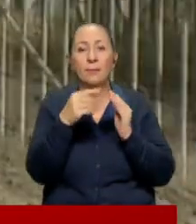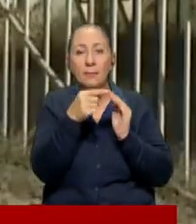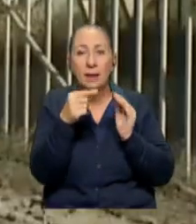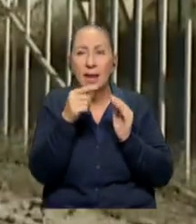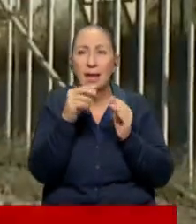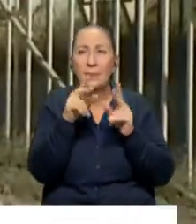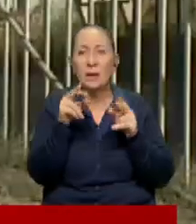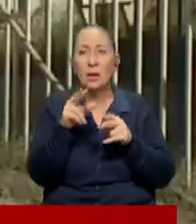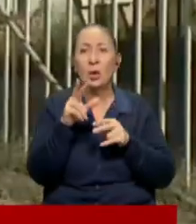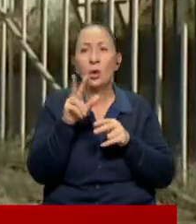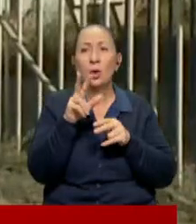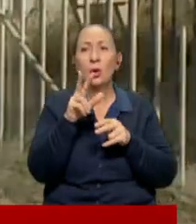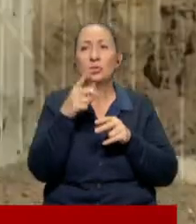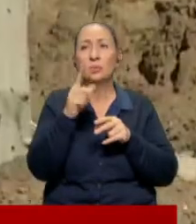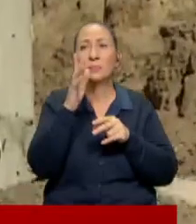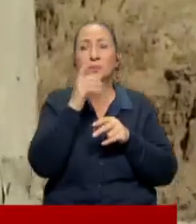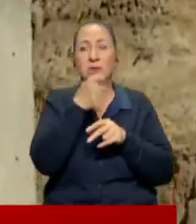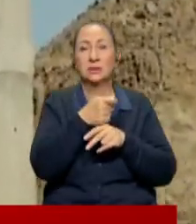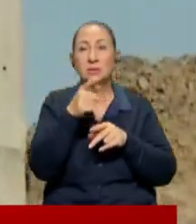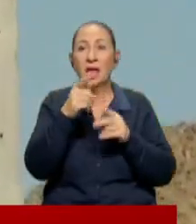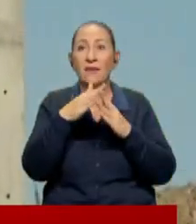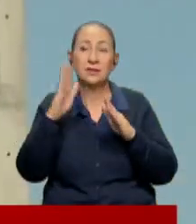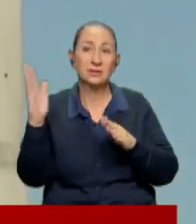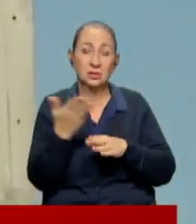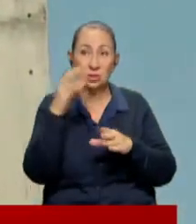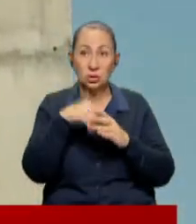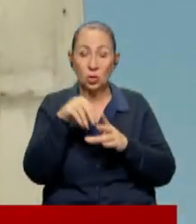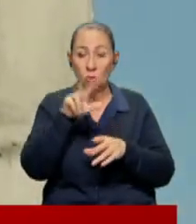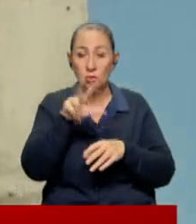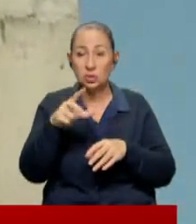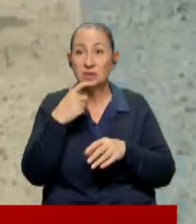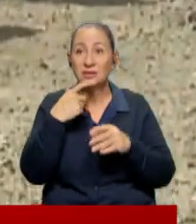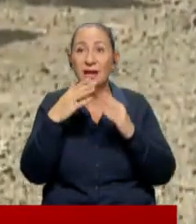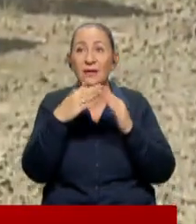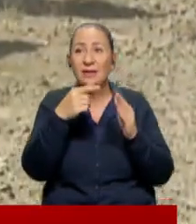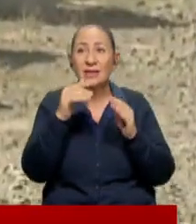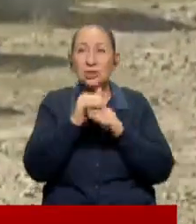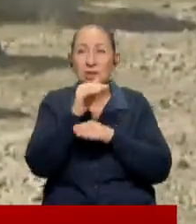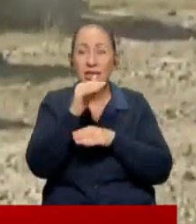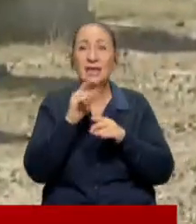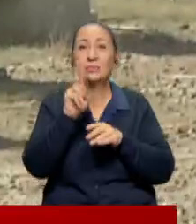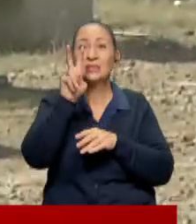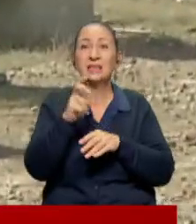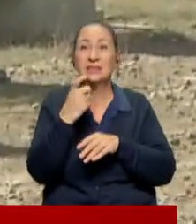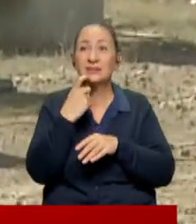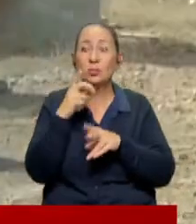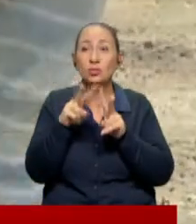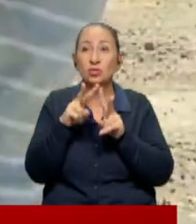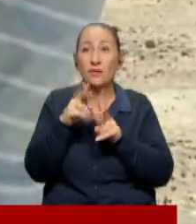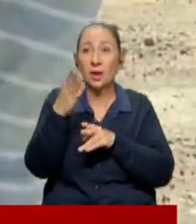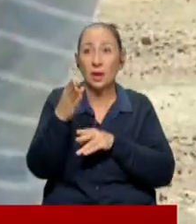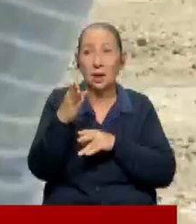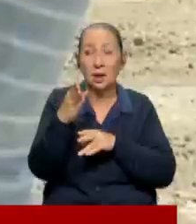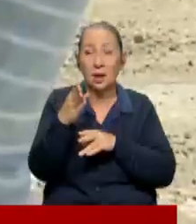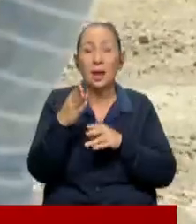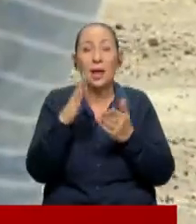var. 30.500 lira para verdik. Evi istimlak edildiği için 33 yıldır gecekonduda yaşayan 78 yaşındaki Mustafa